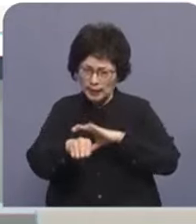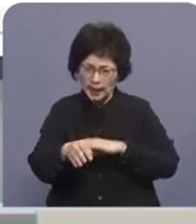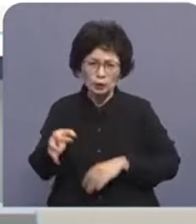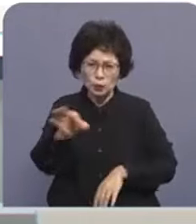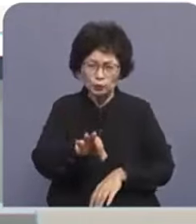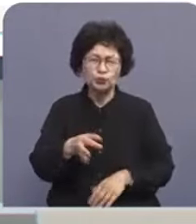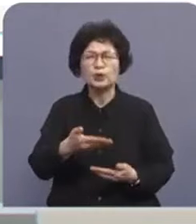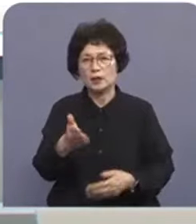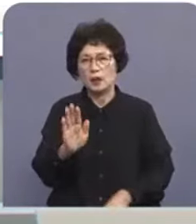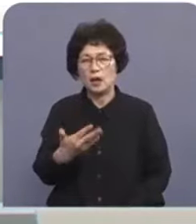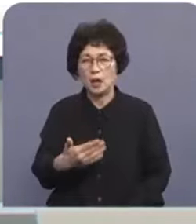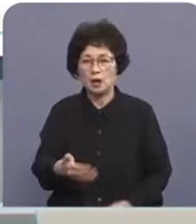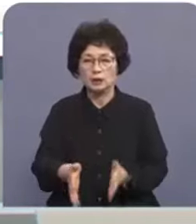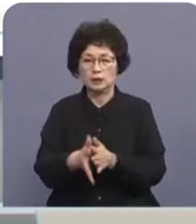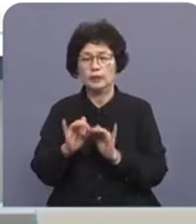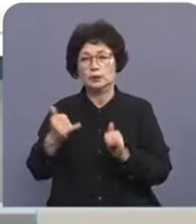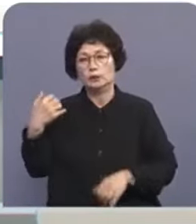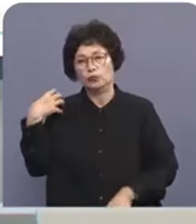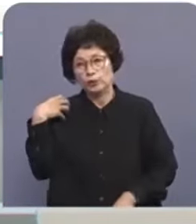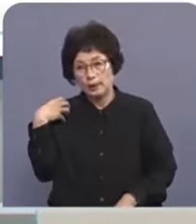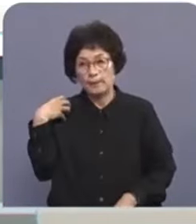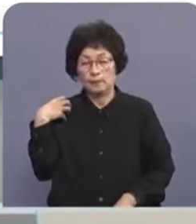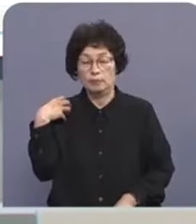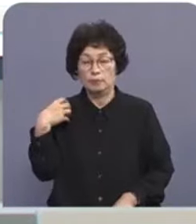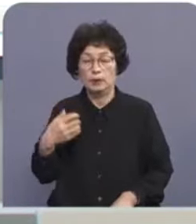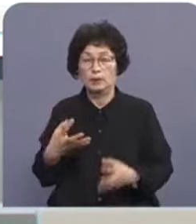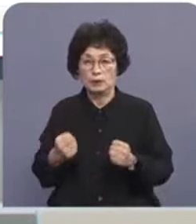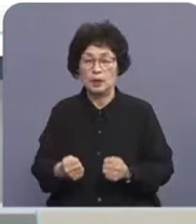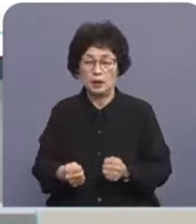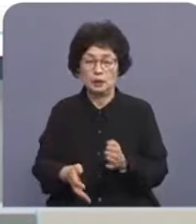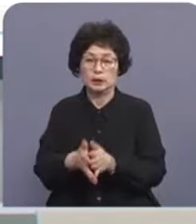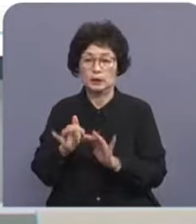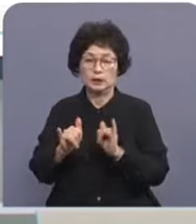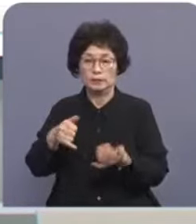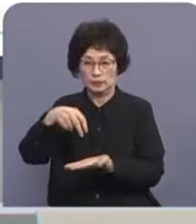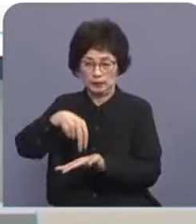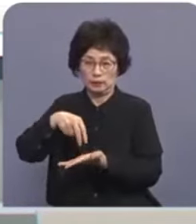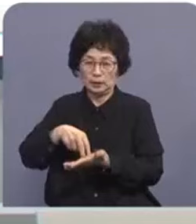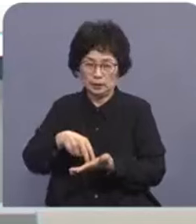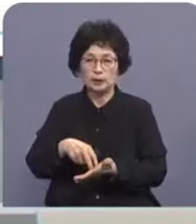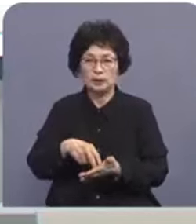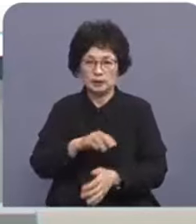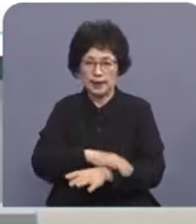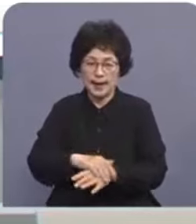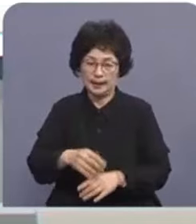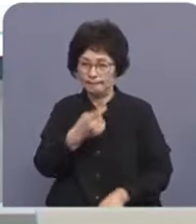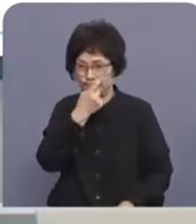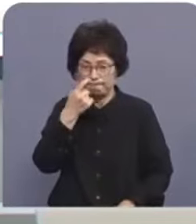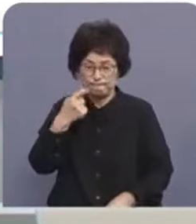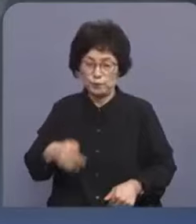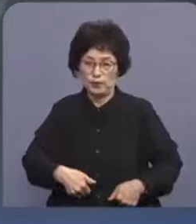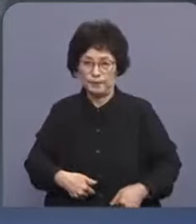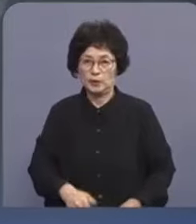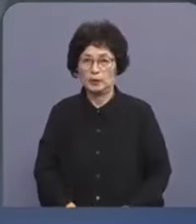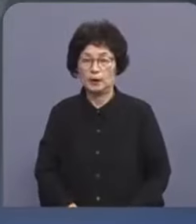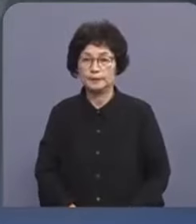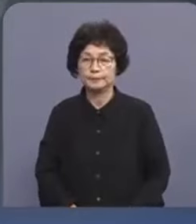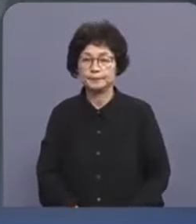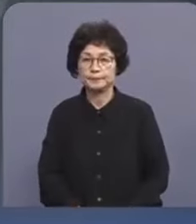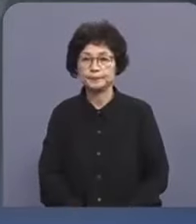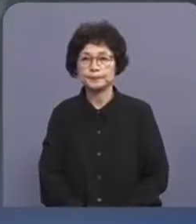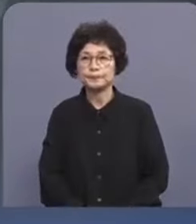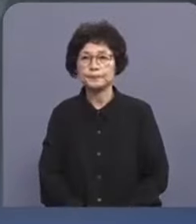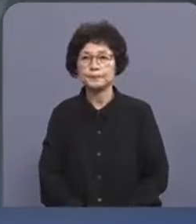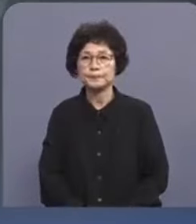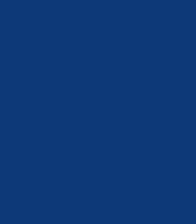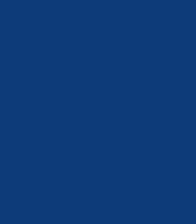여기서 이제 시민들의 부담을 줄일 수 방법 시가 좀 깊이 고민해 보길 바라겠습니다 말씀 여기까지 듣겠습니다 고맙습니다 황경규 기자와 함께